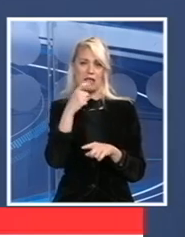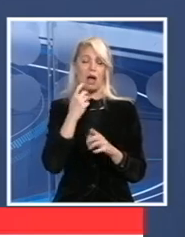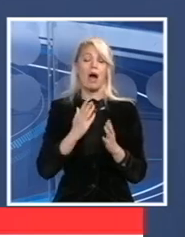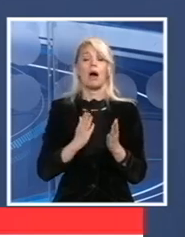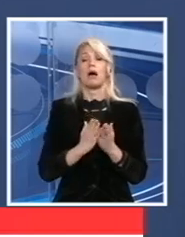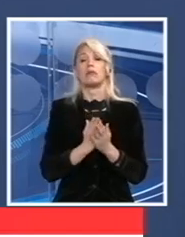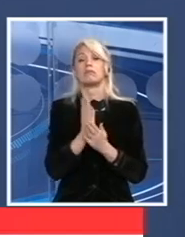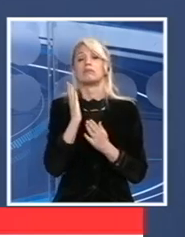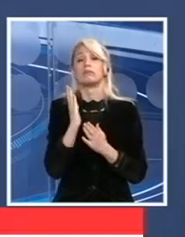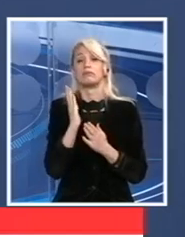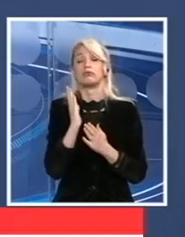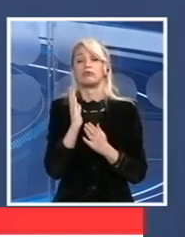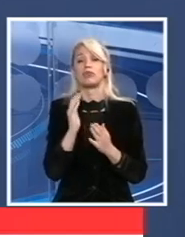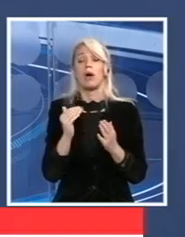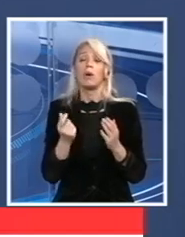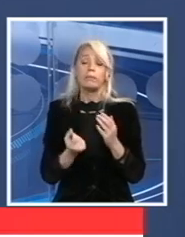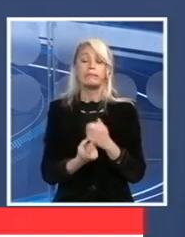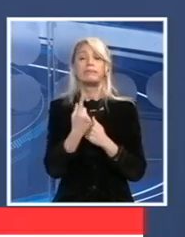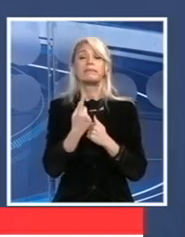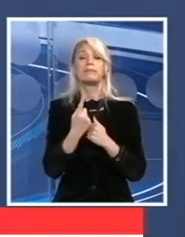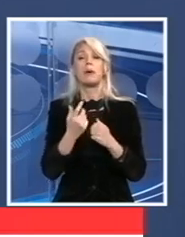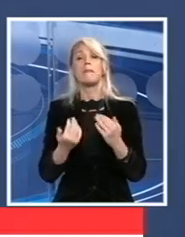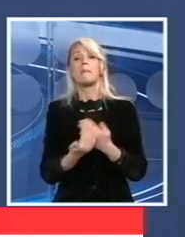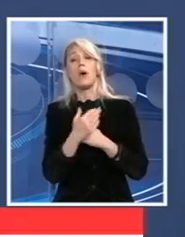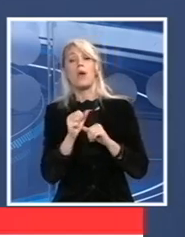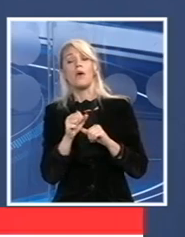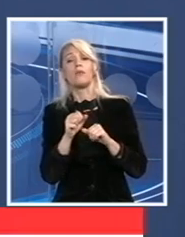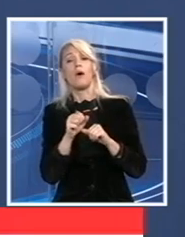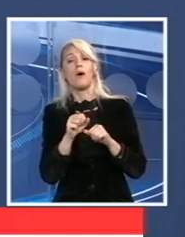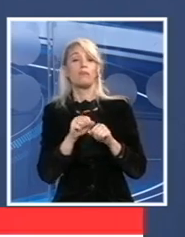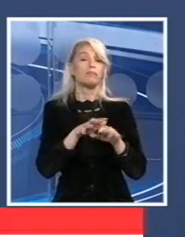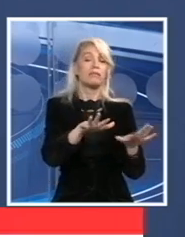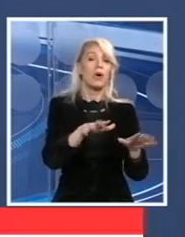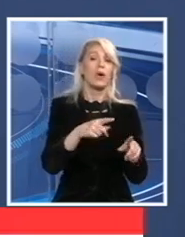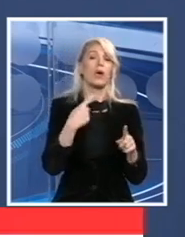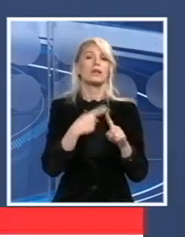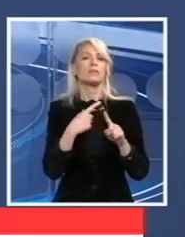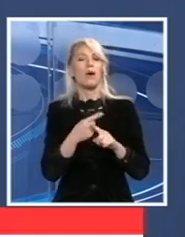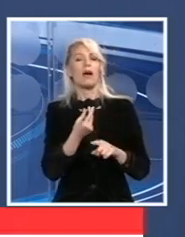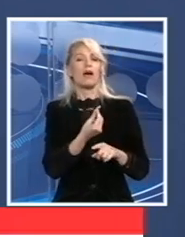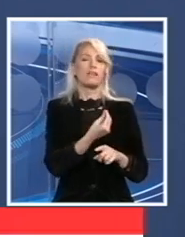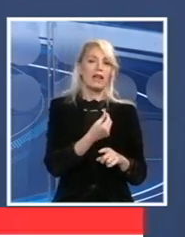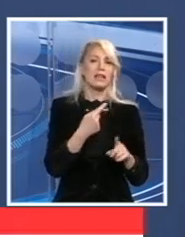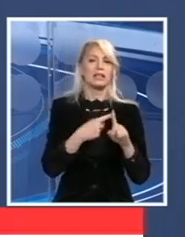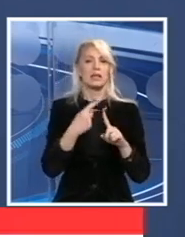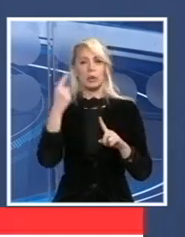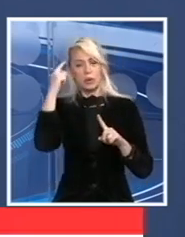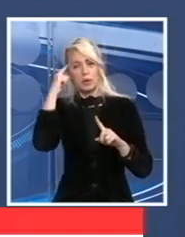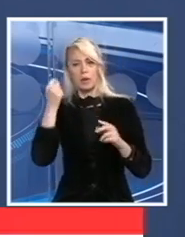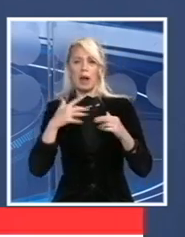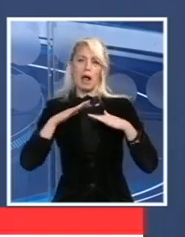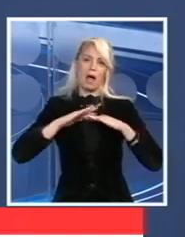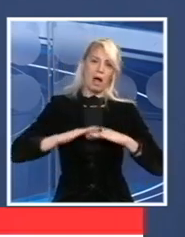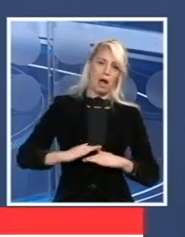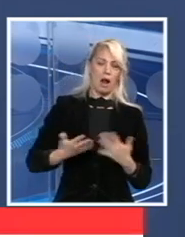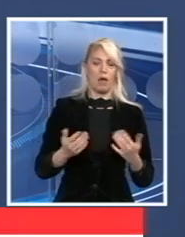Bože, novog talasa pandemije, da bismo i finansijski i mentalno lakše to prebrodili.